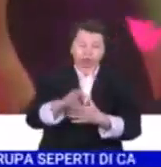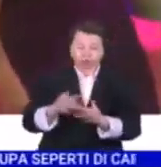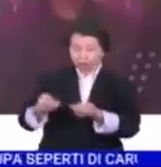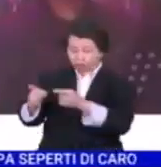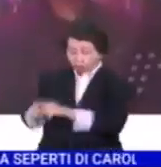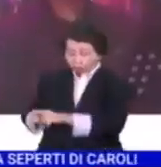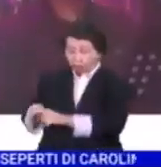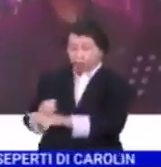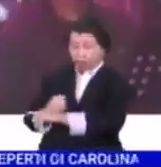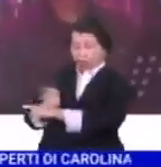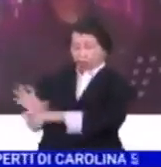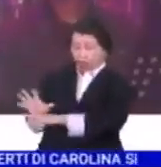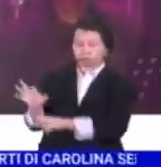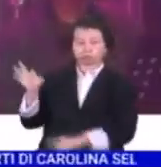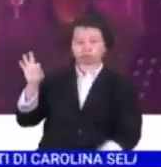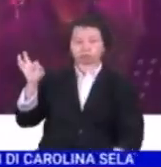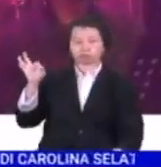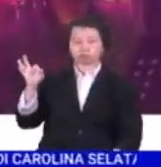COVID-19.